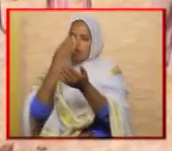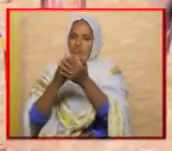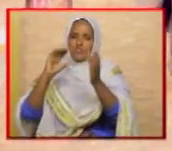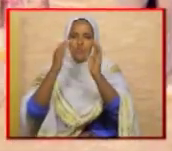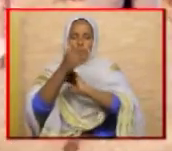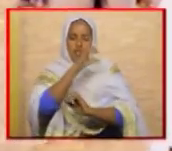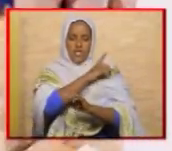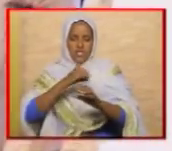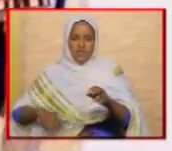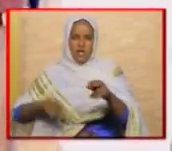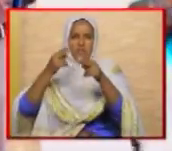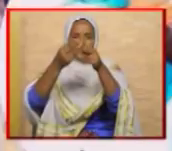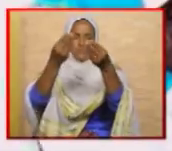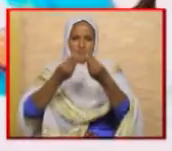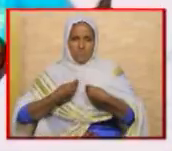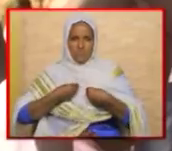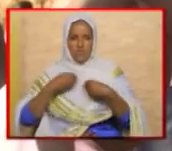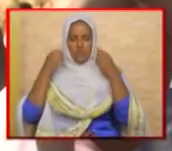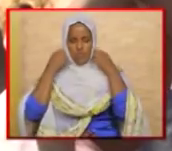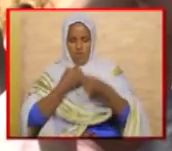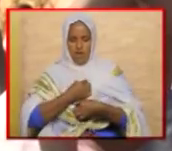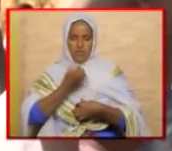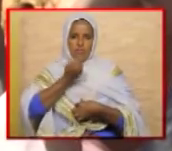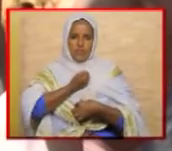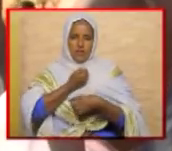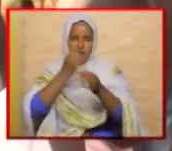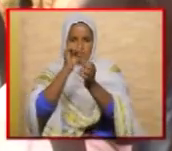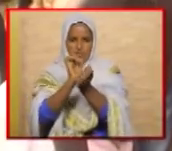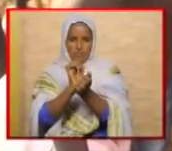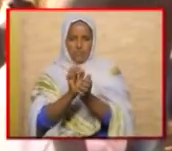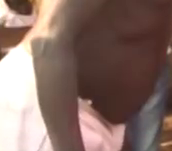ልጅ ለመሆን ክርስቲያን ተባልኩኝ ማተቤን አሰርኩኝ